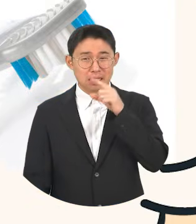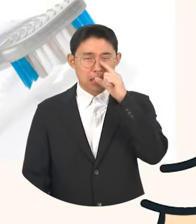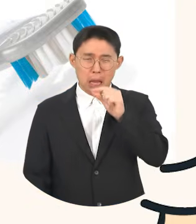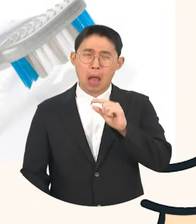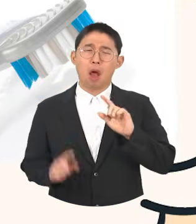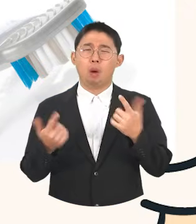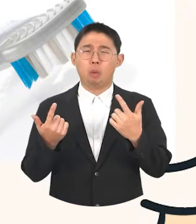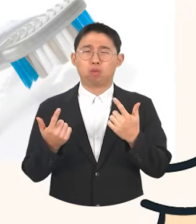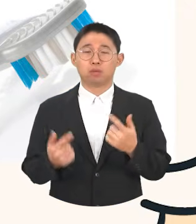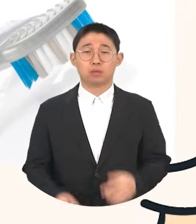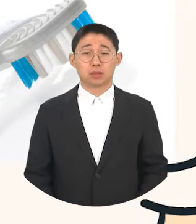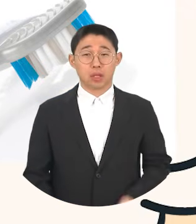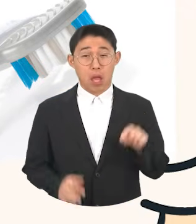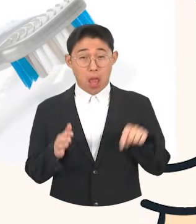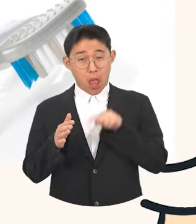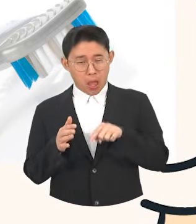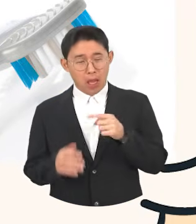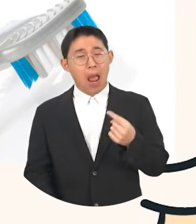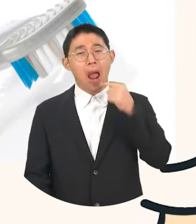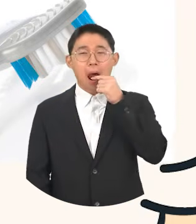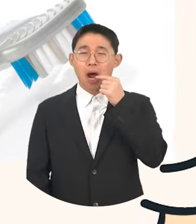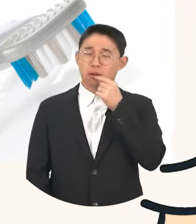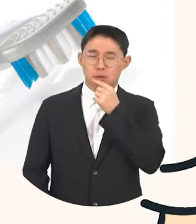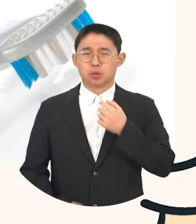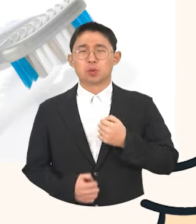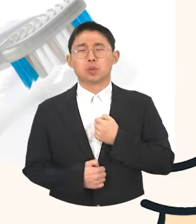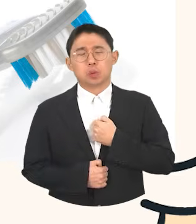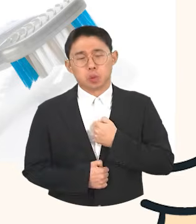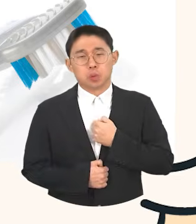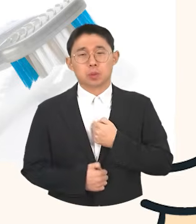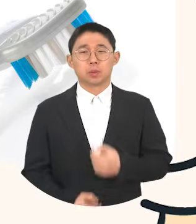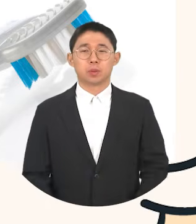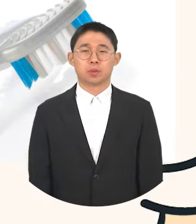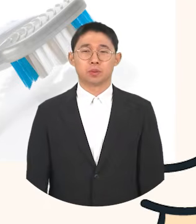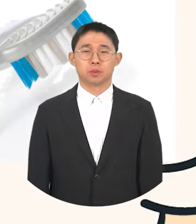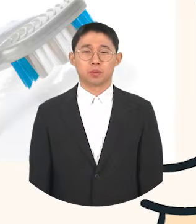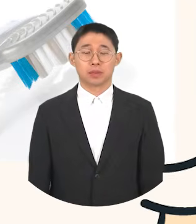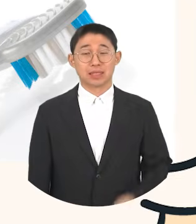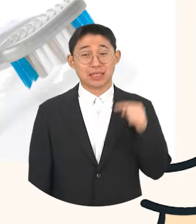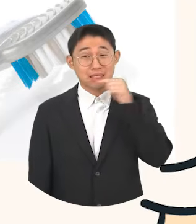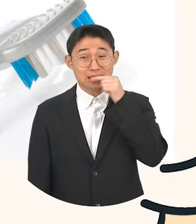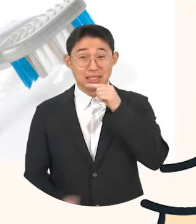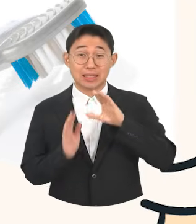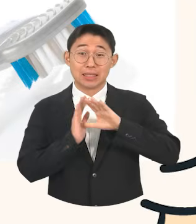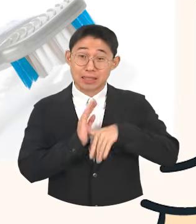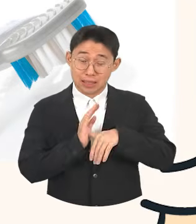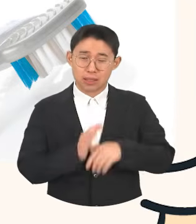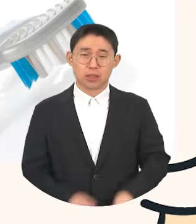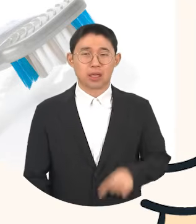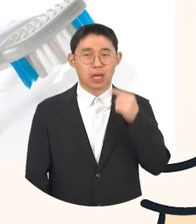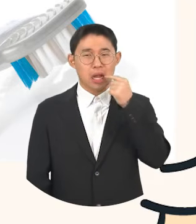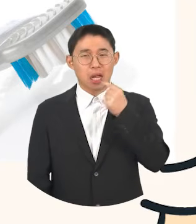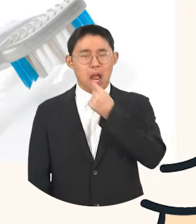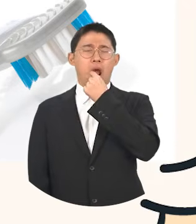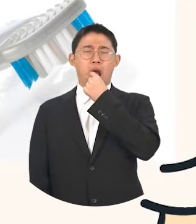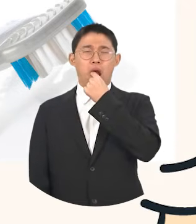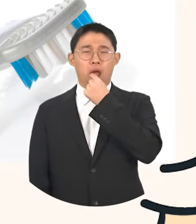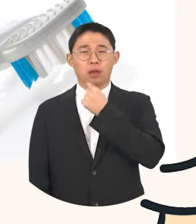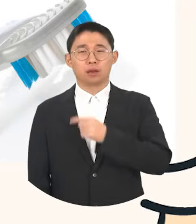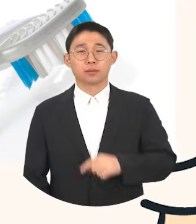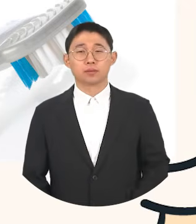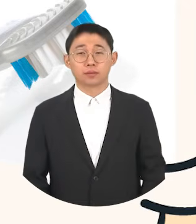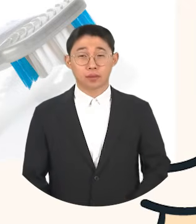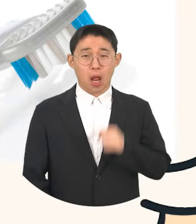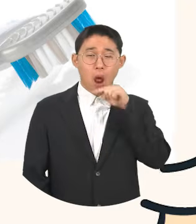칫솔이 날카로운 것은 아니지만 입안에 넣는 물건이기 때문에 조심해야 해요. 그래서 양치를 할 때는 칫솔에